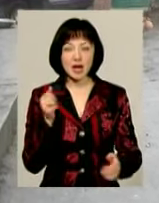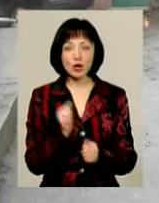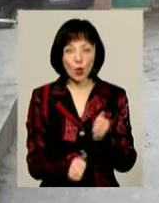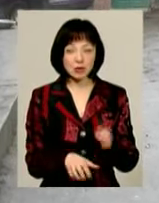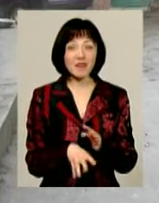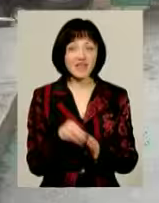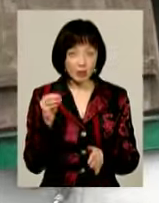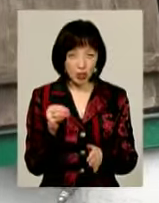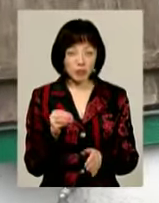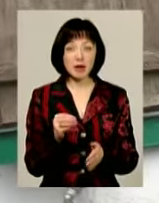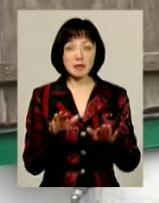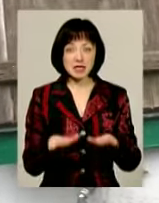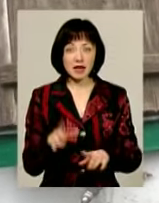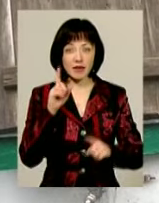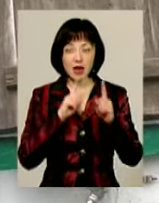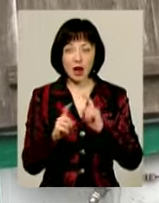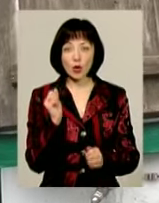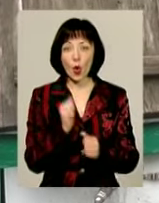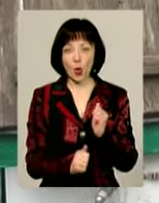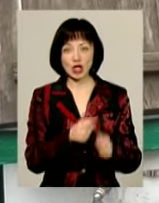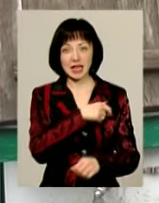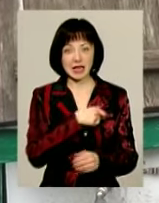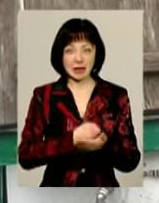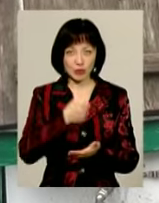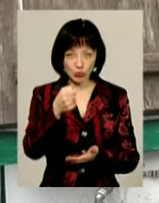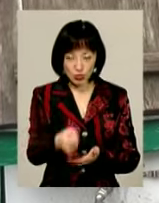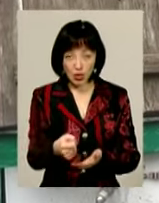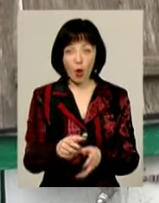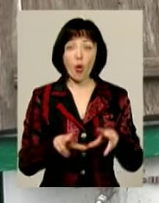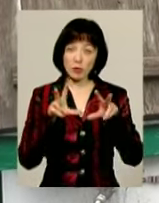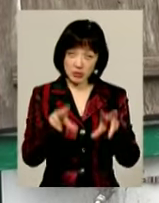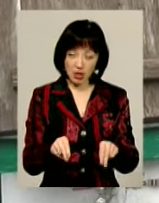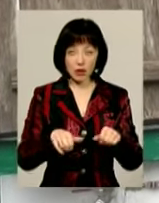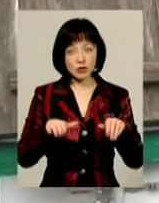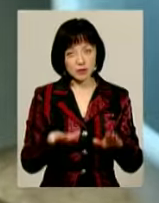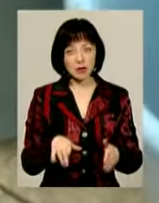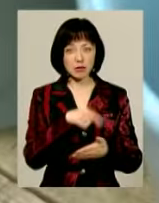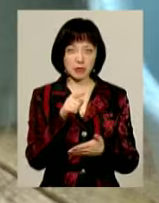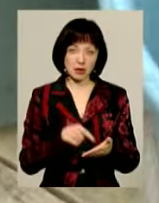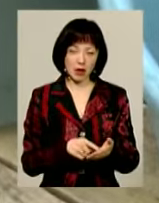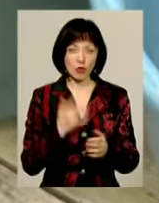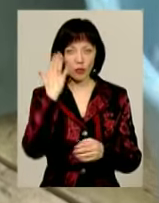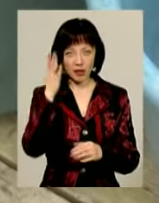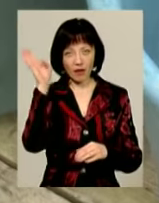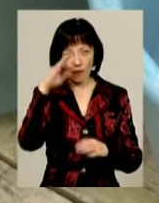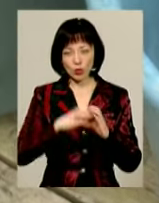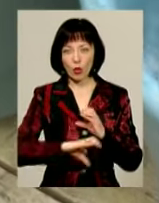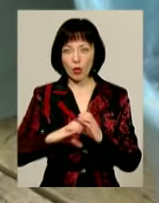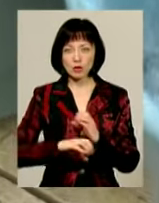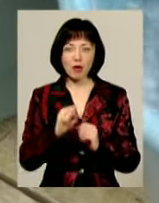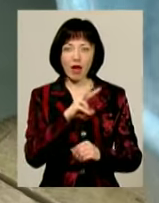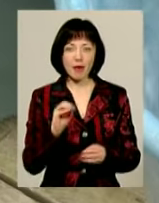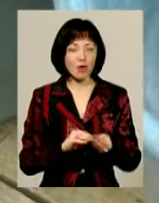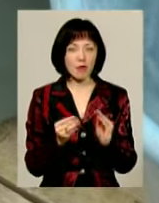кожними черговими виборами до місцевих рад ледь не кожен кандидат у депутати обіцяє розв'язати питання з омріяним водогоном, але віз